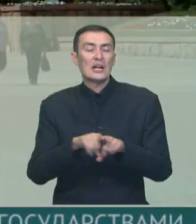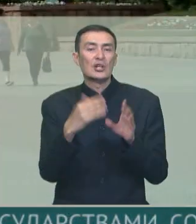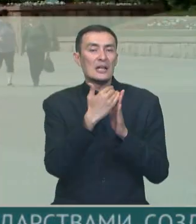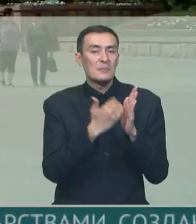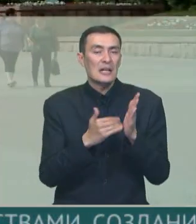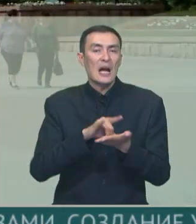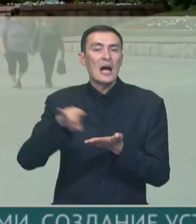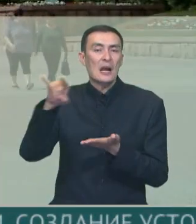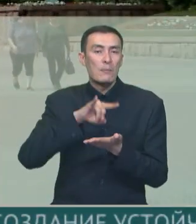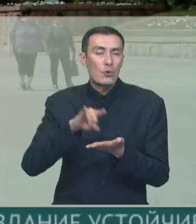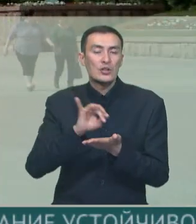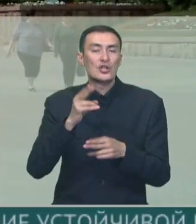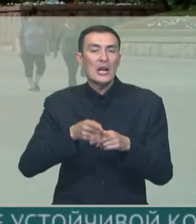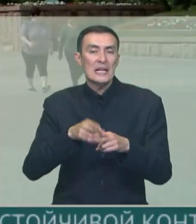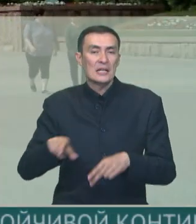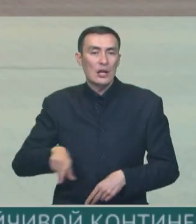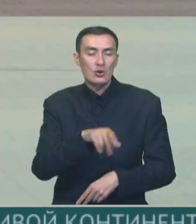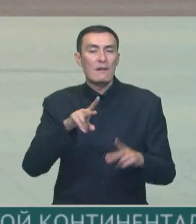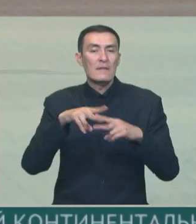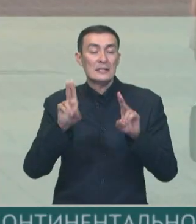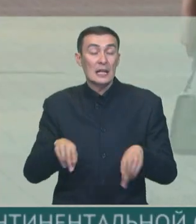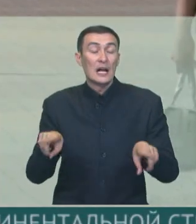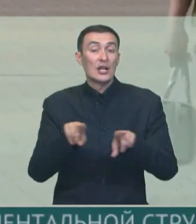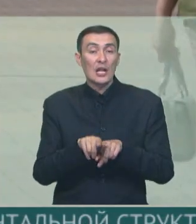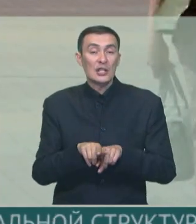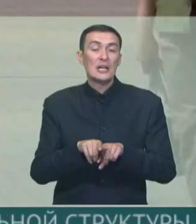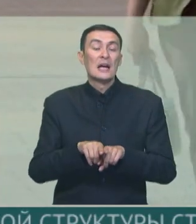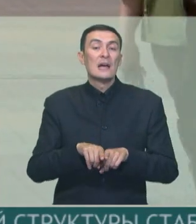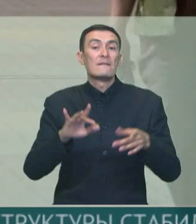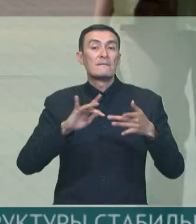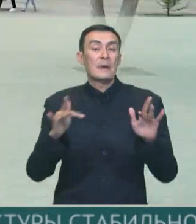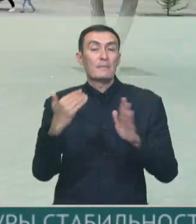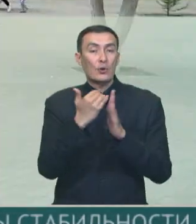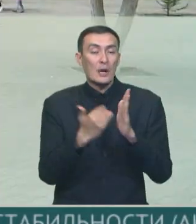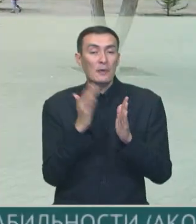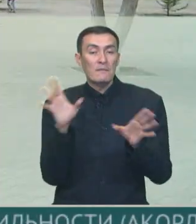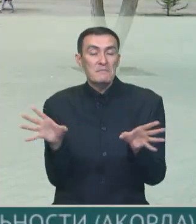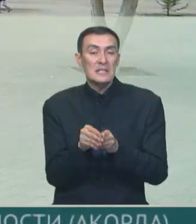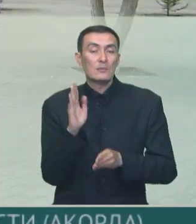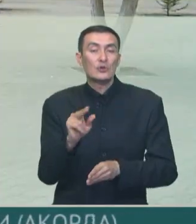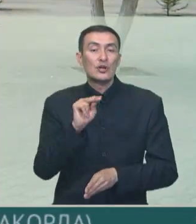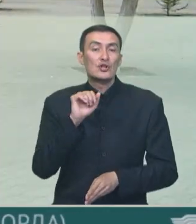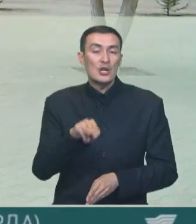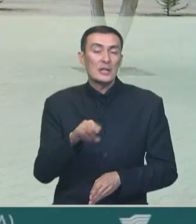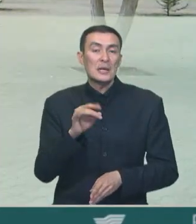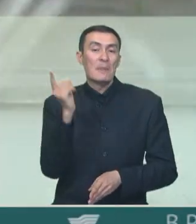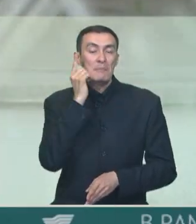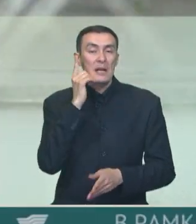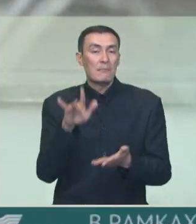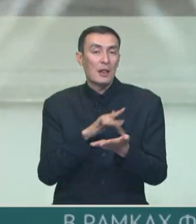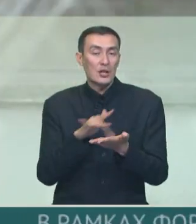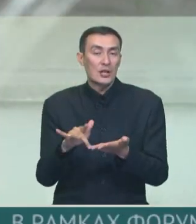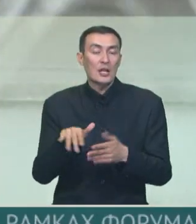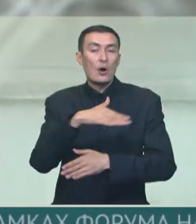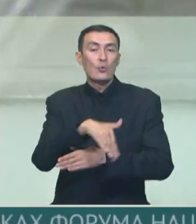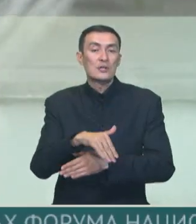расписание аэропорта и железнодорожного вокзала. Параллельно с веб-порталом будут работать чат-бот и мобильное приложение. На